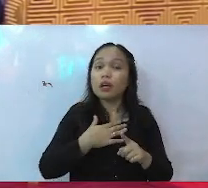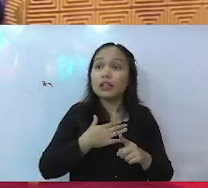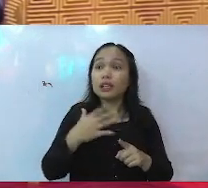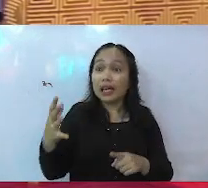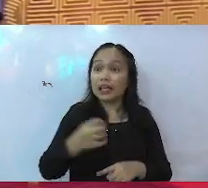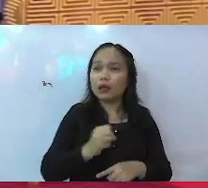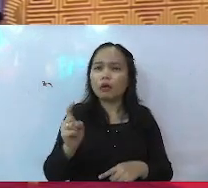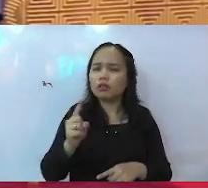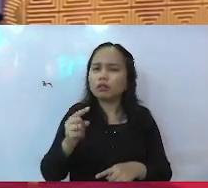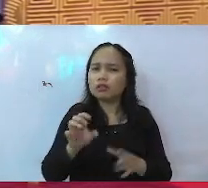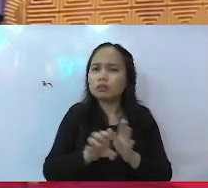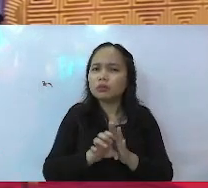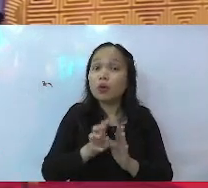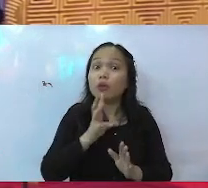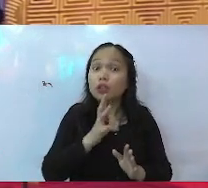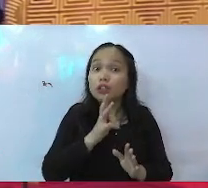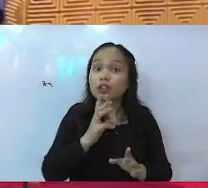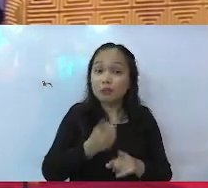magde-deliver